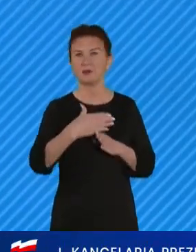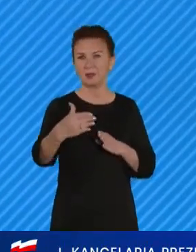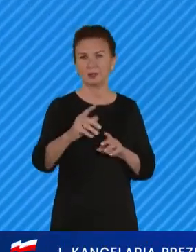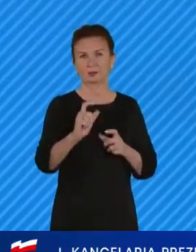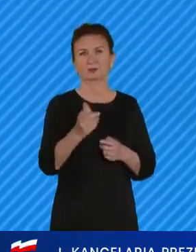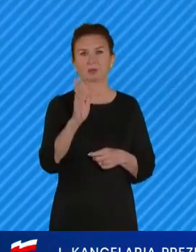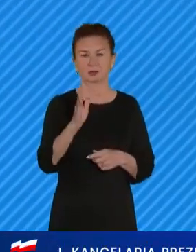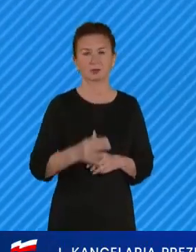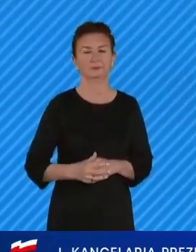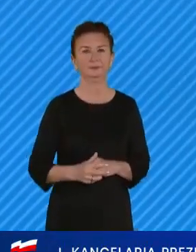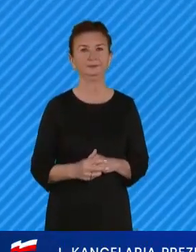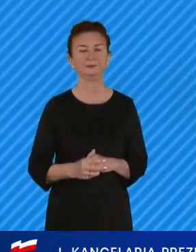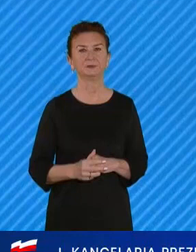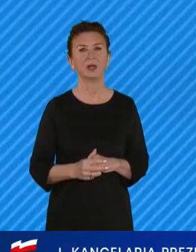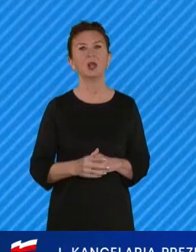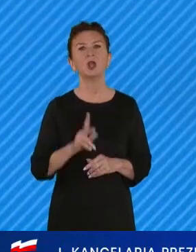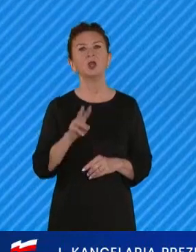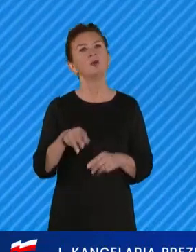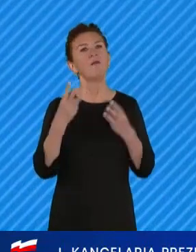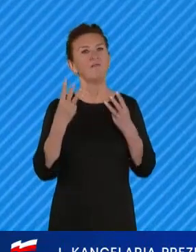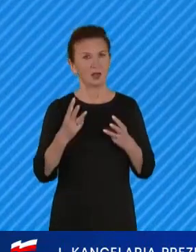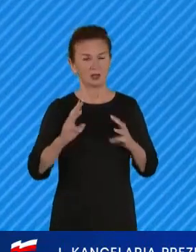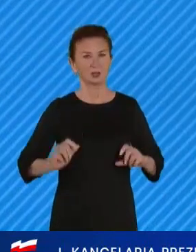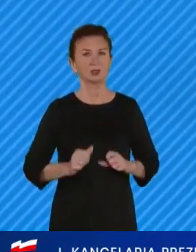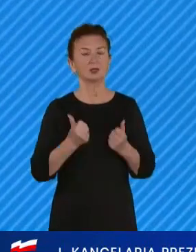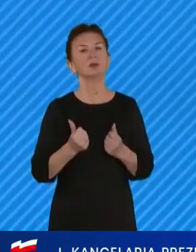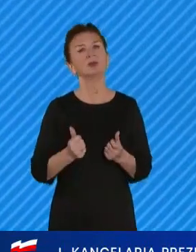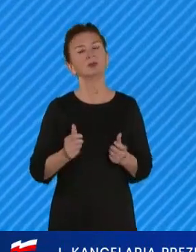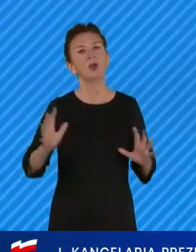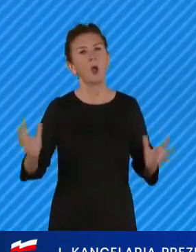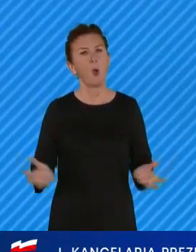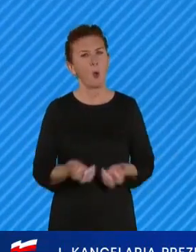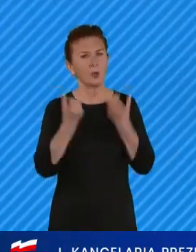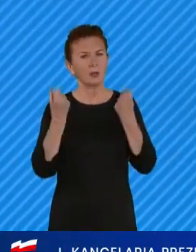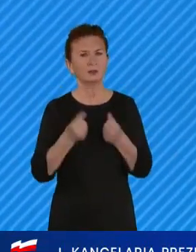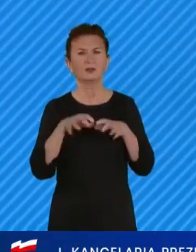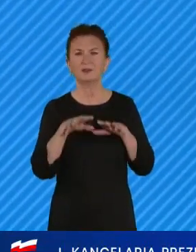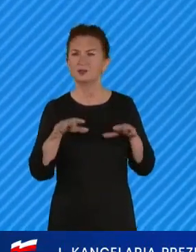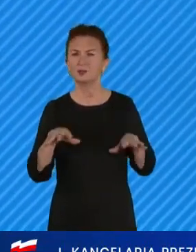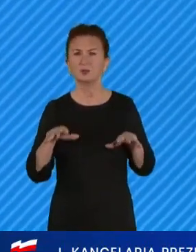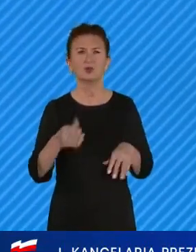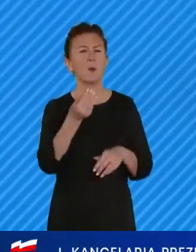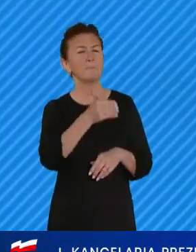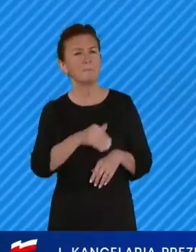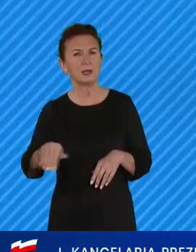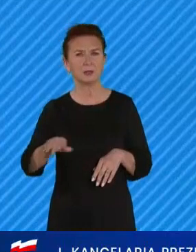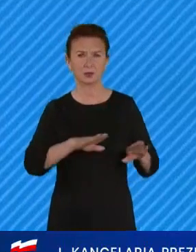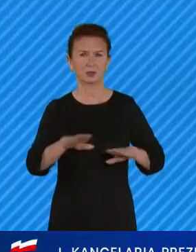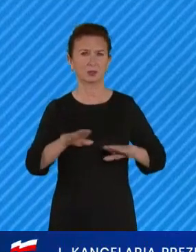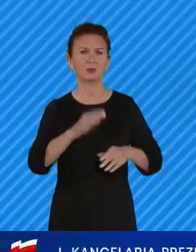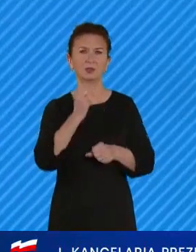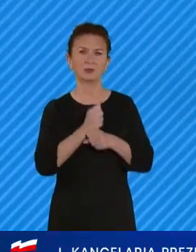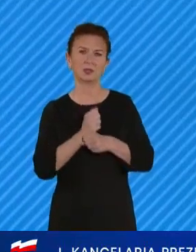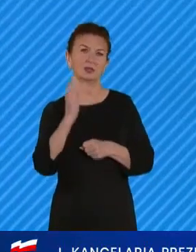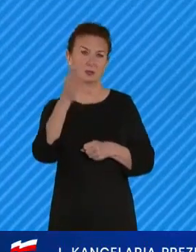placówki. To ważne, żeby uratować setki tysięcy, miliony miejsc pracy w